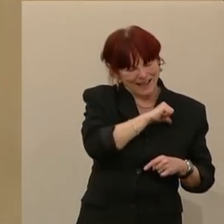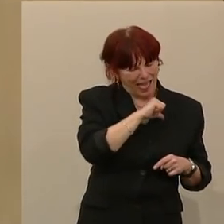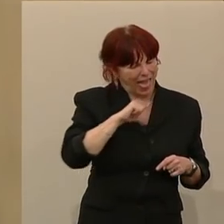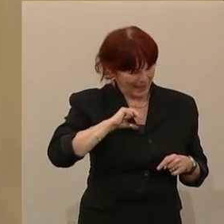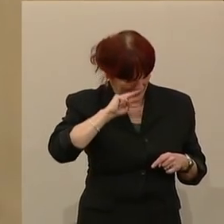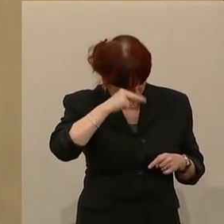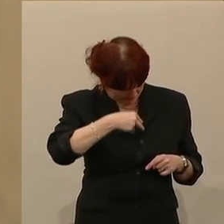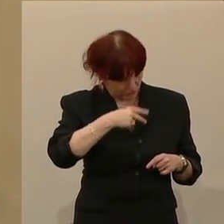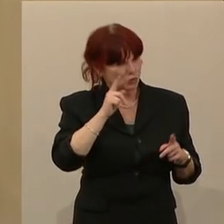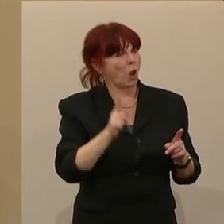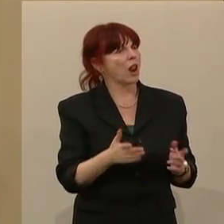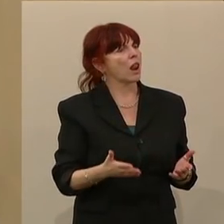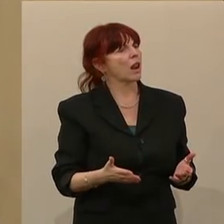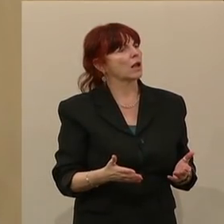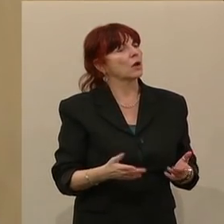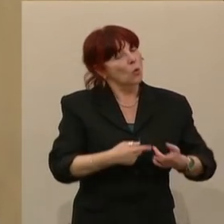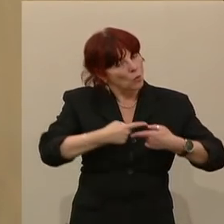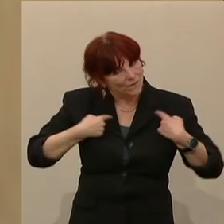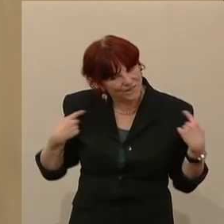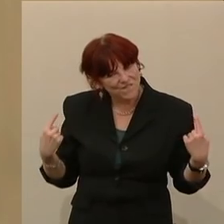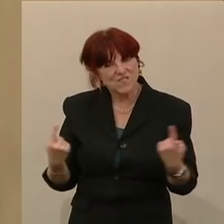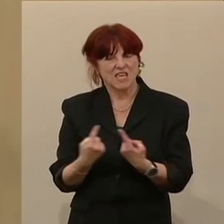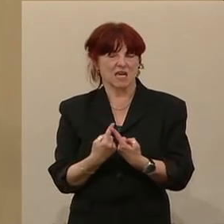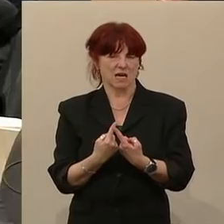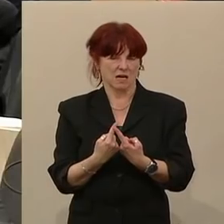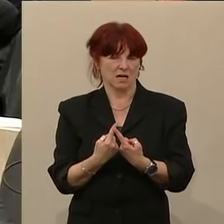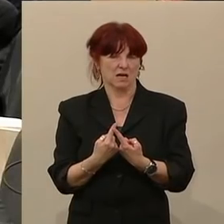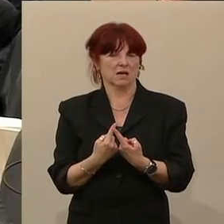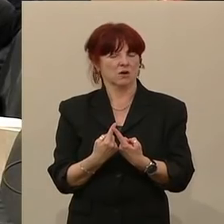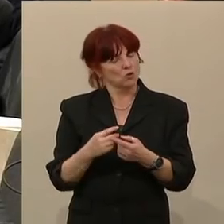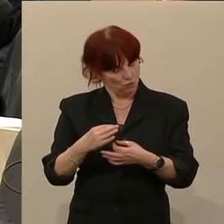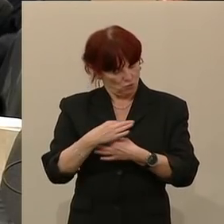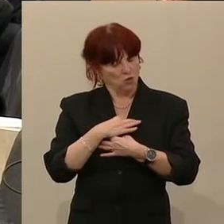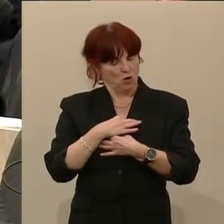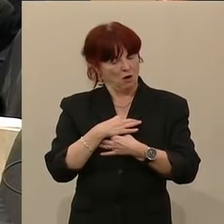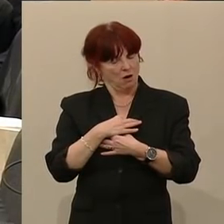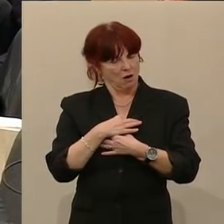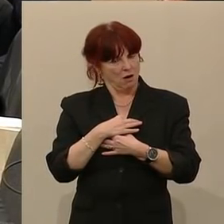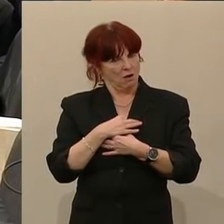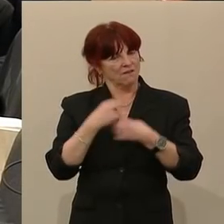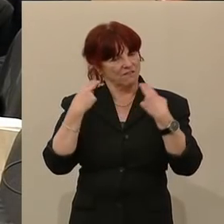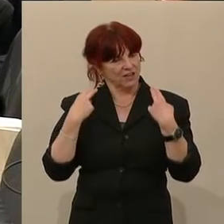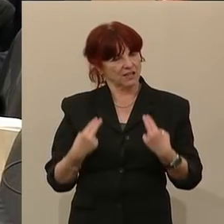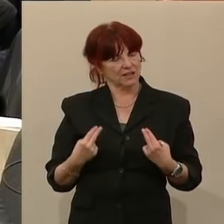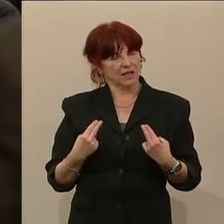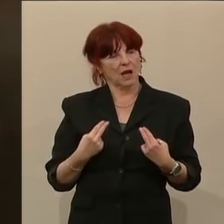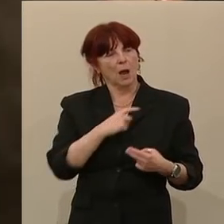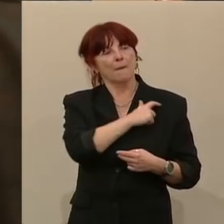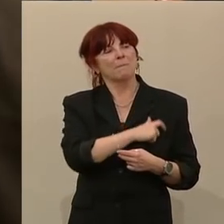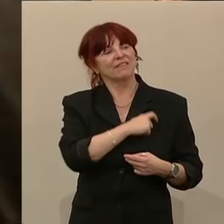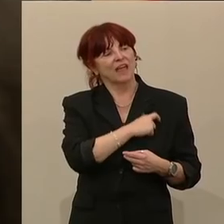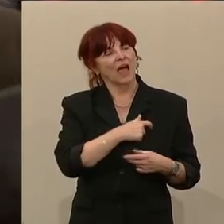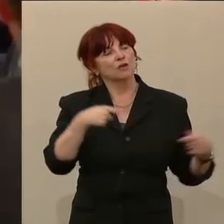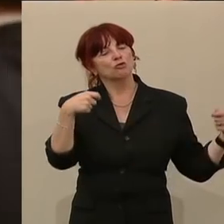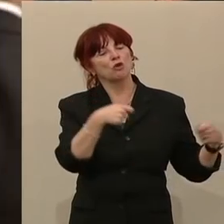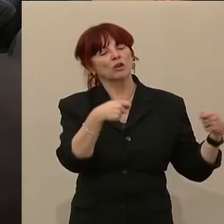eigenen Tür. Und für uns ist es wichtig, dass die Parteienförderung transparent